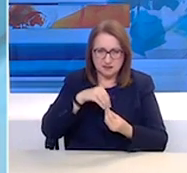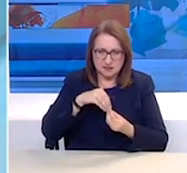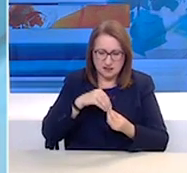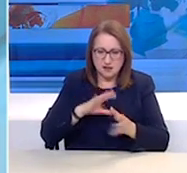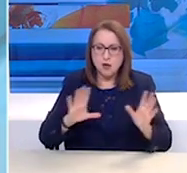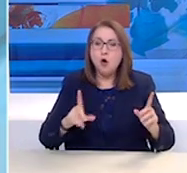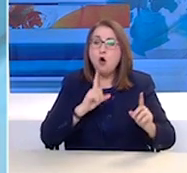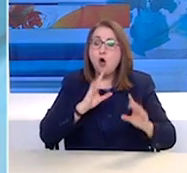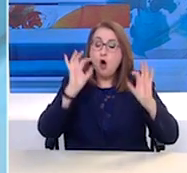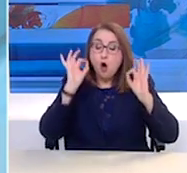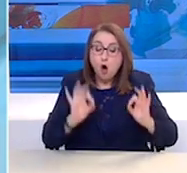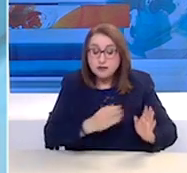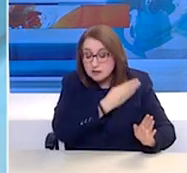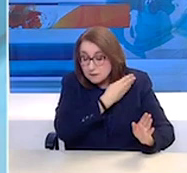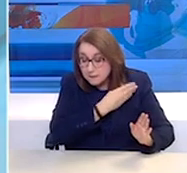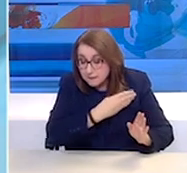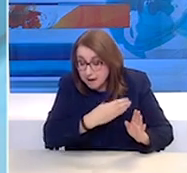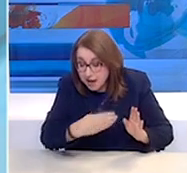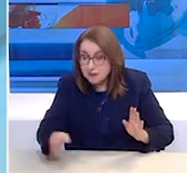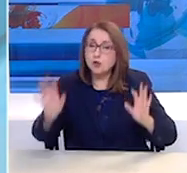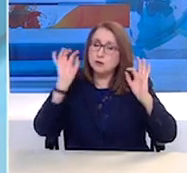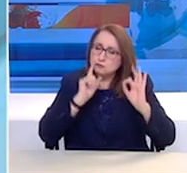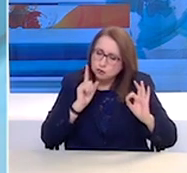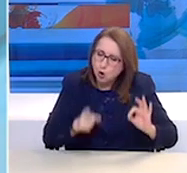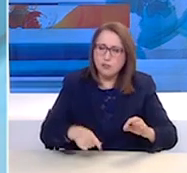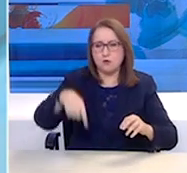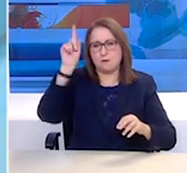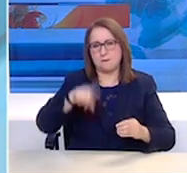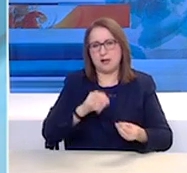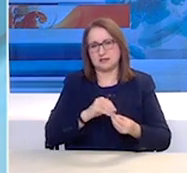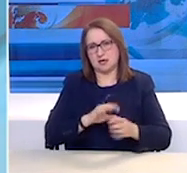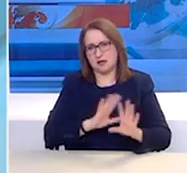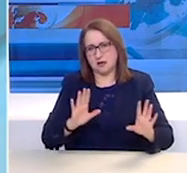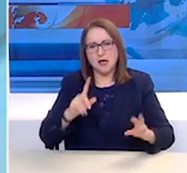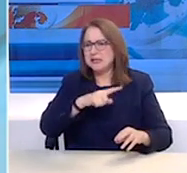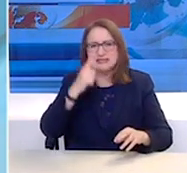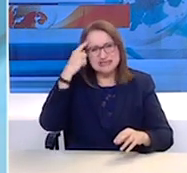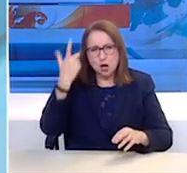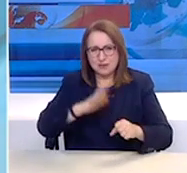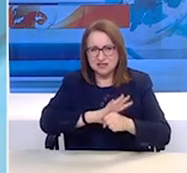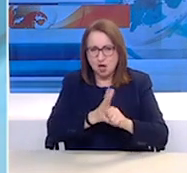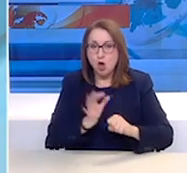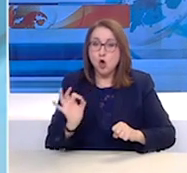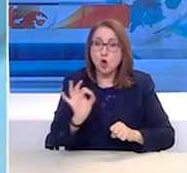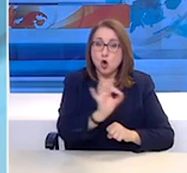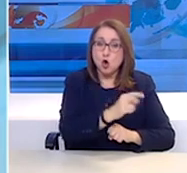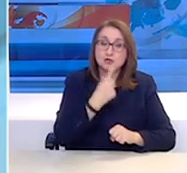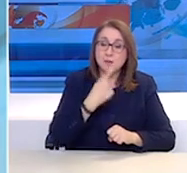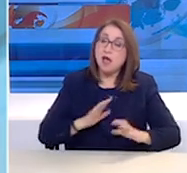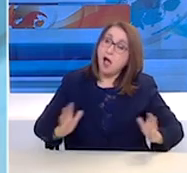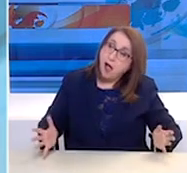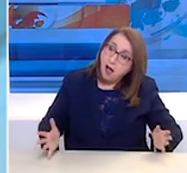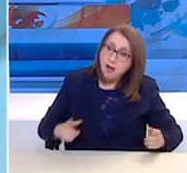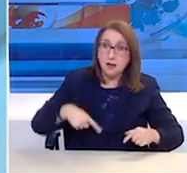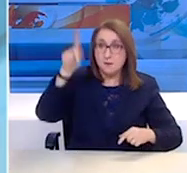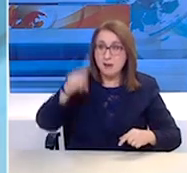υπόλοιπες ημέρες. Ο ιός δεν κάνει διακρίσεις σε μέρες, δεν ξέρει ούτε από γιορτές, ούτε αν είναι Πάσχα ή όχι. Ισχύουν λοιπόν όλα τα μέτρα που έχουμε